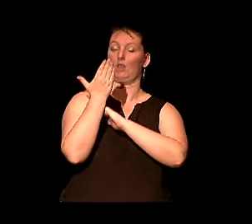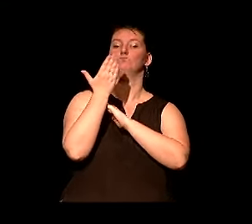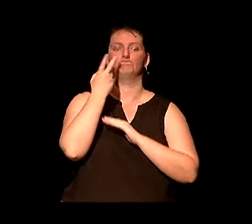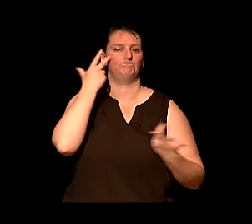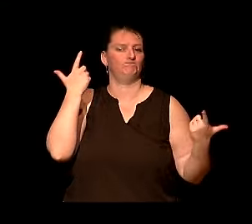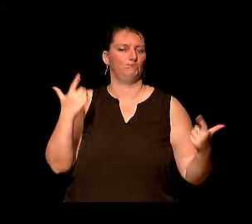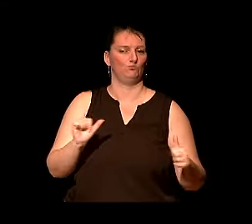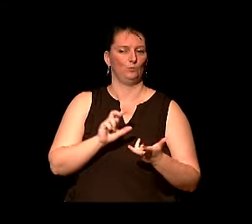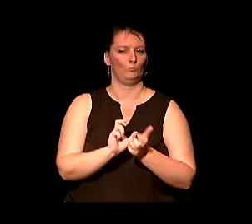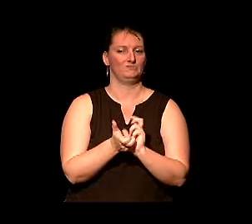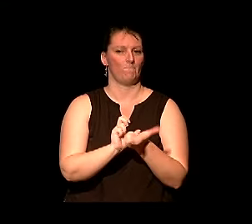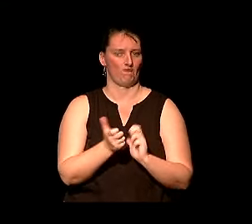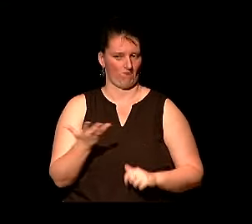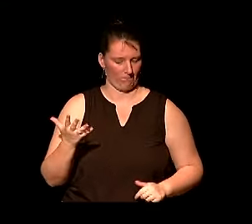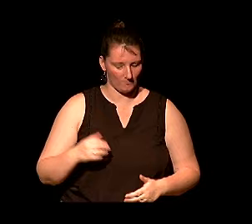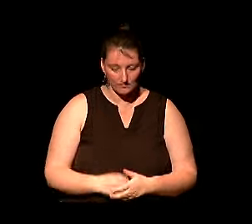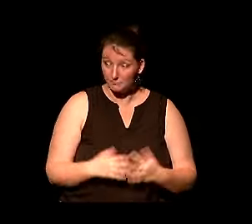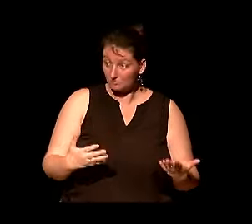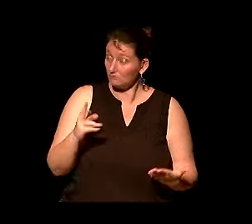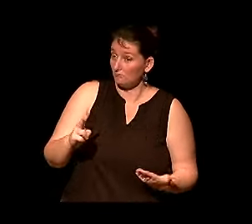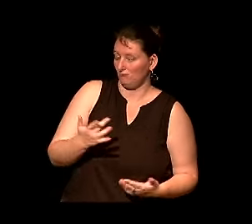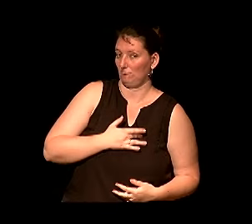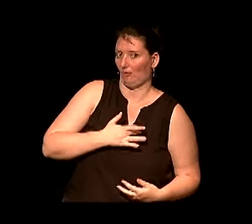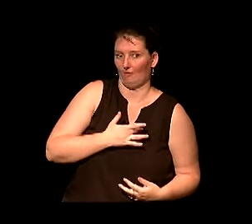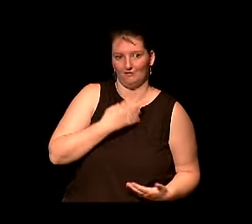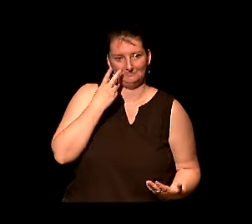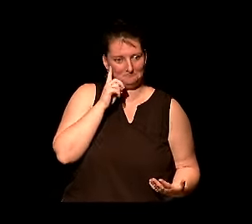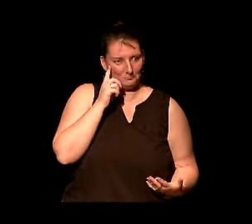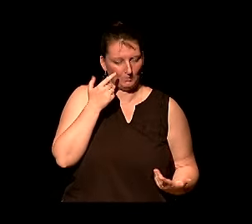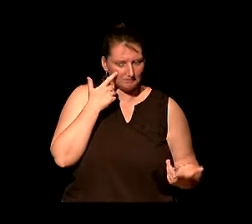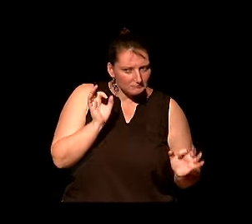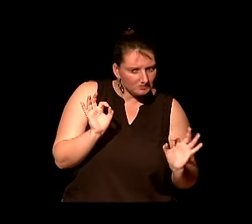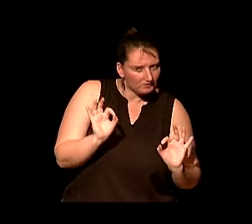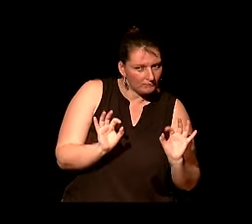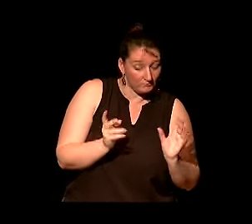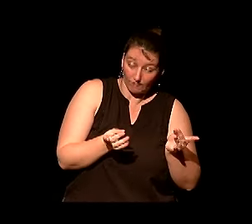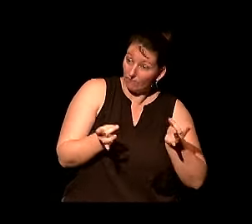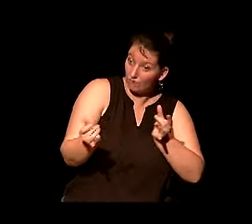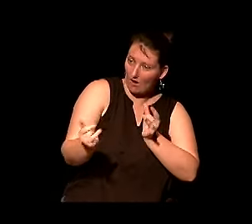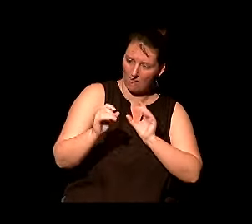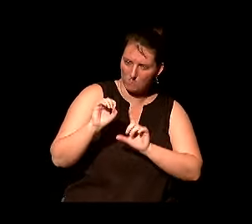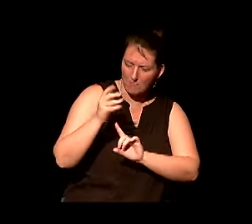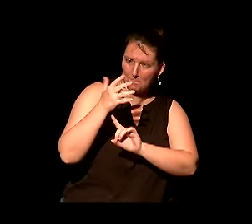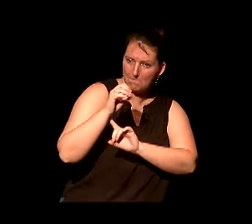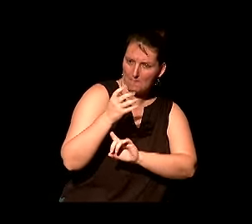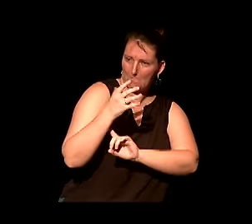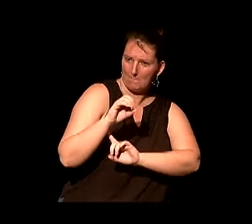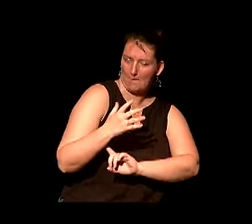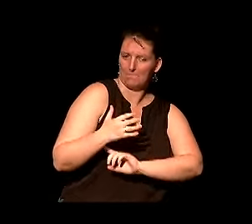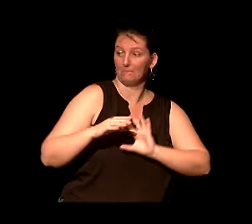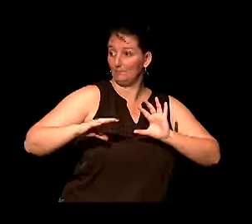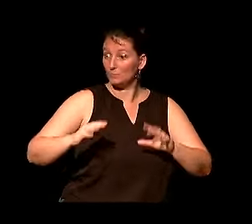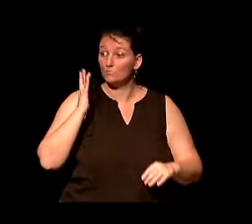a une attention toute particulière à ces couleurs, justement, au surgissement du jaune ou du